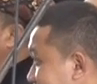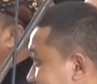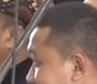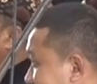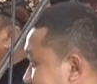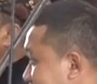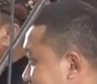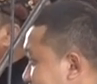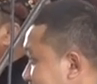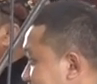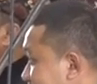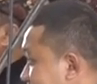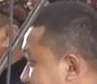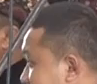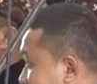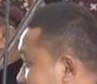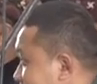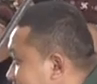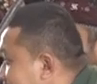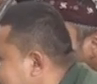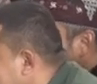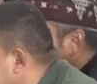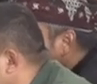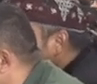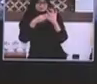Ini pemasaran apa penasaran, aku ya bingung.